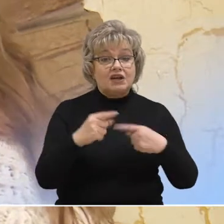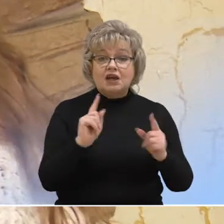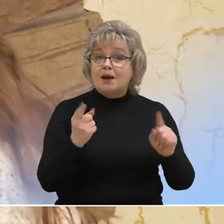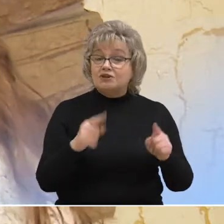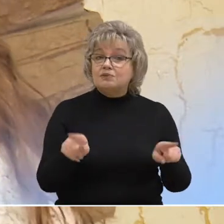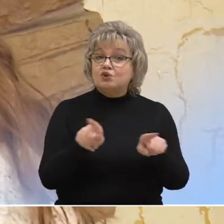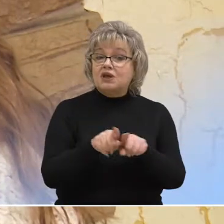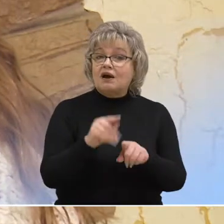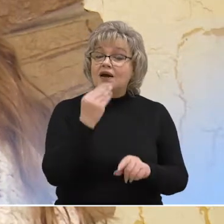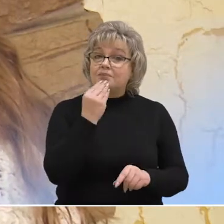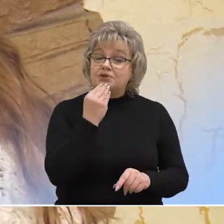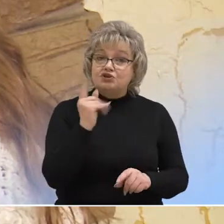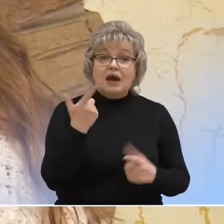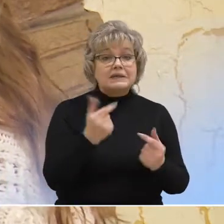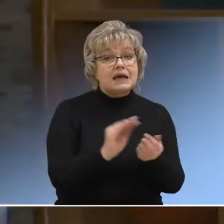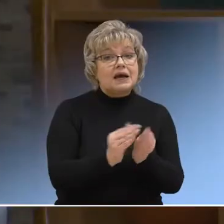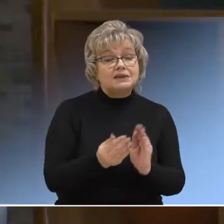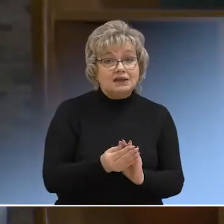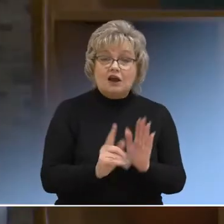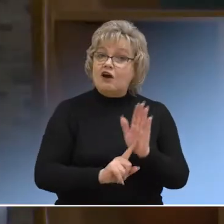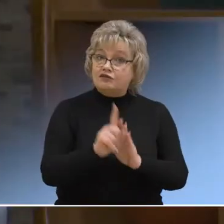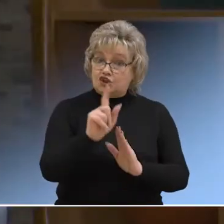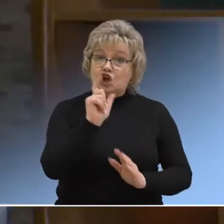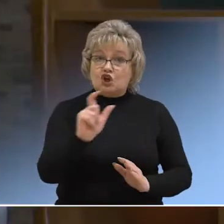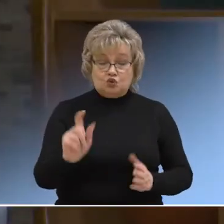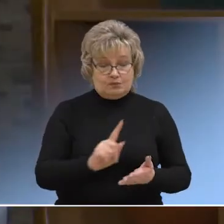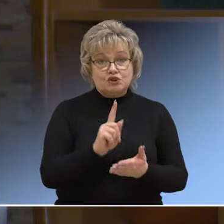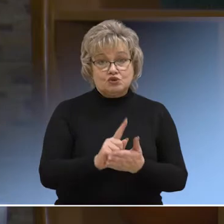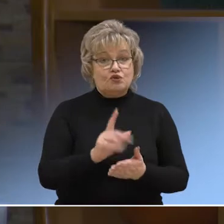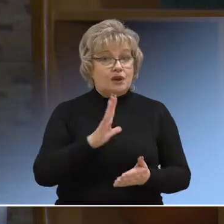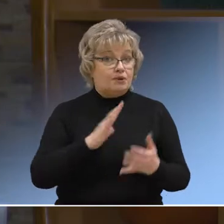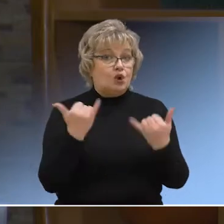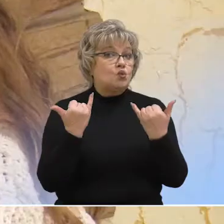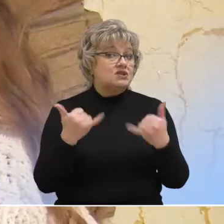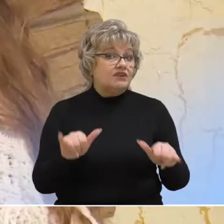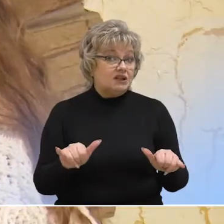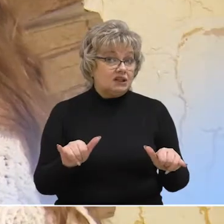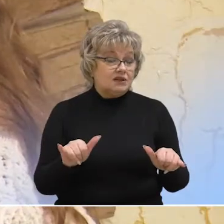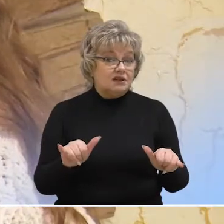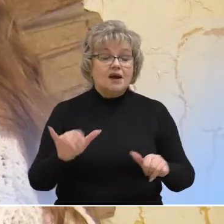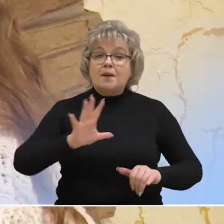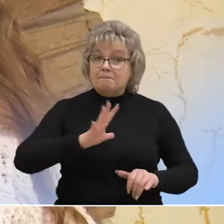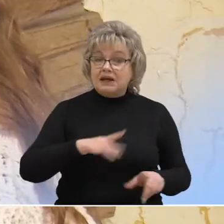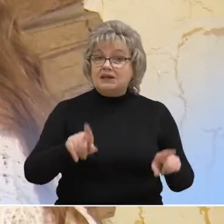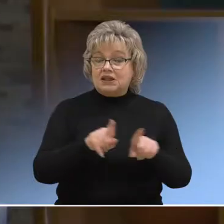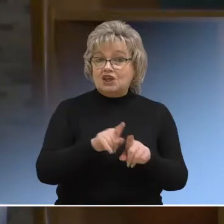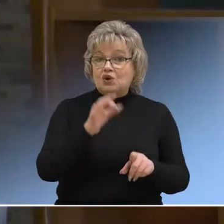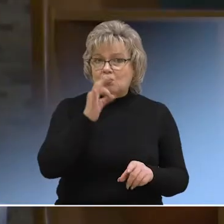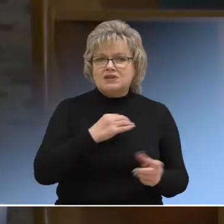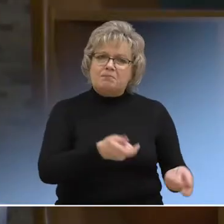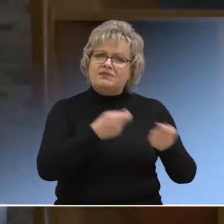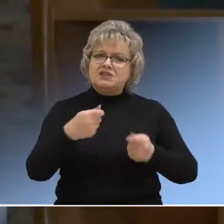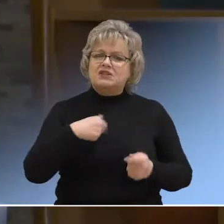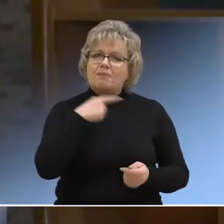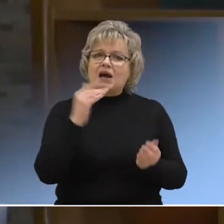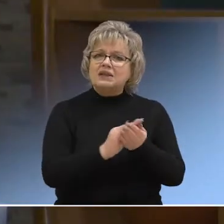Почему вегетарианская? Да, где котлеты или что-то еще? Сначала, конечно, безусловно, они были удивлены. Mm-hmm. Были такие отзывы: привезите нам